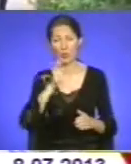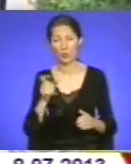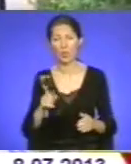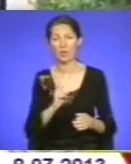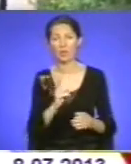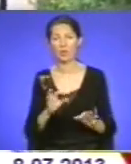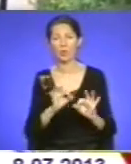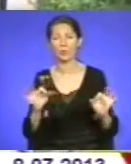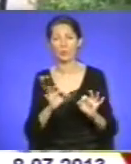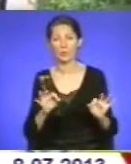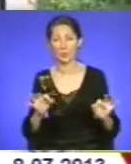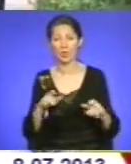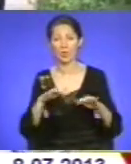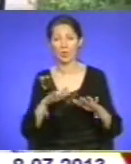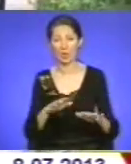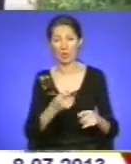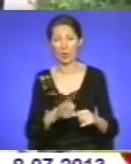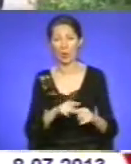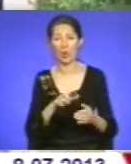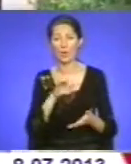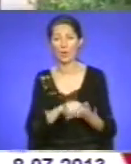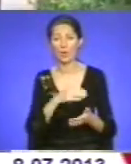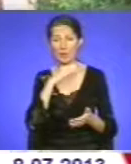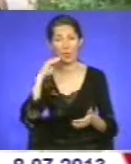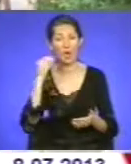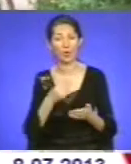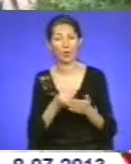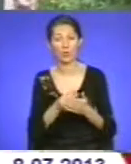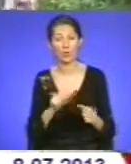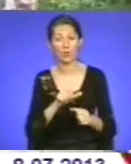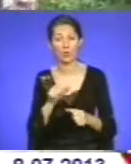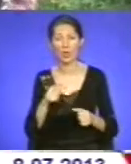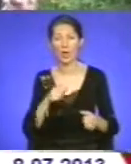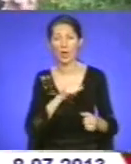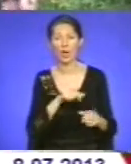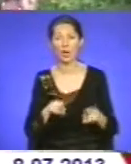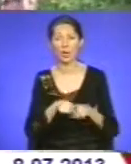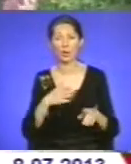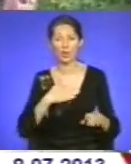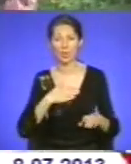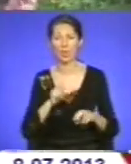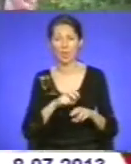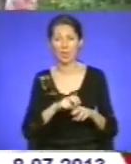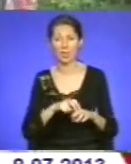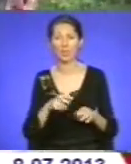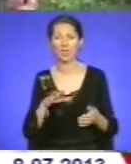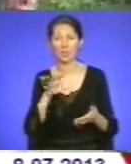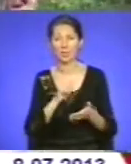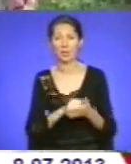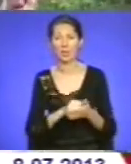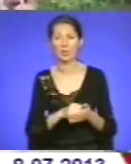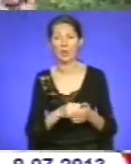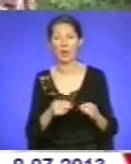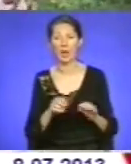просвітницькою діяльністю, якою займаються багато різних фондів, зокрема, і самі наші лікарі займаються просвітницькою роботою, читають лекції у